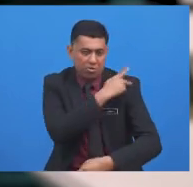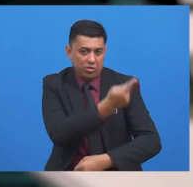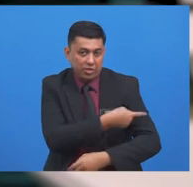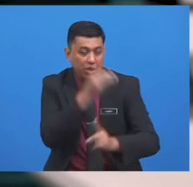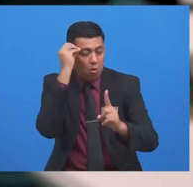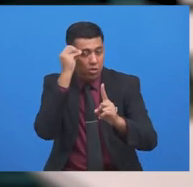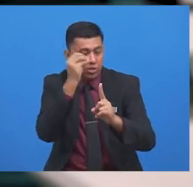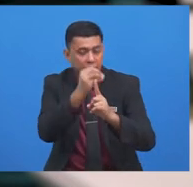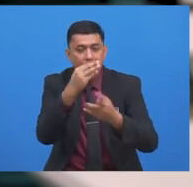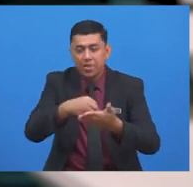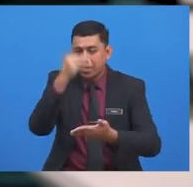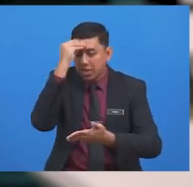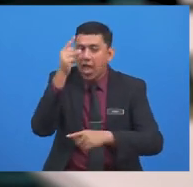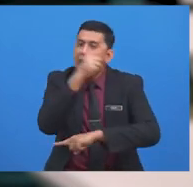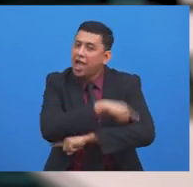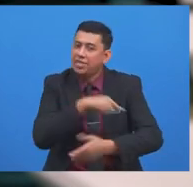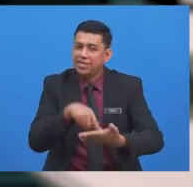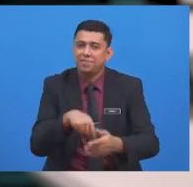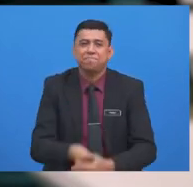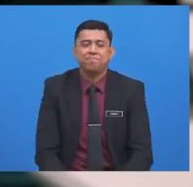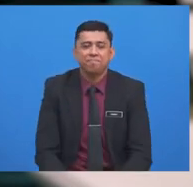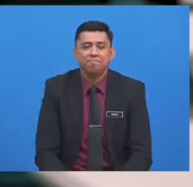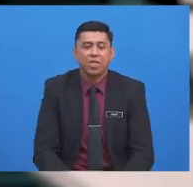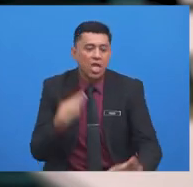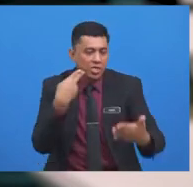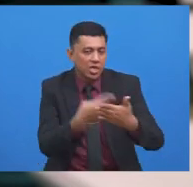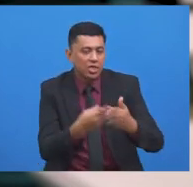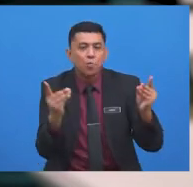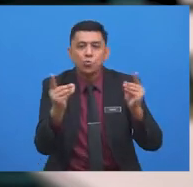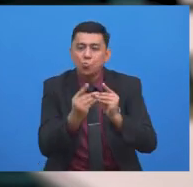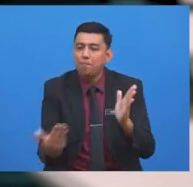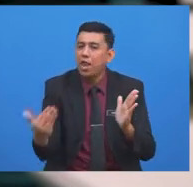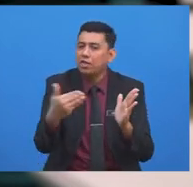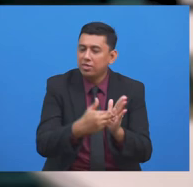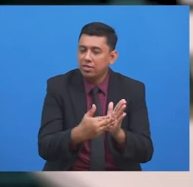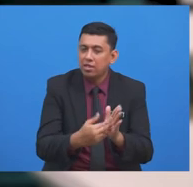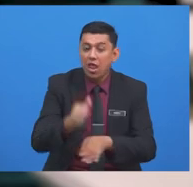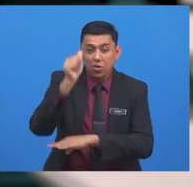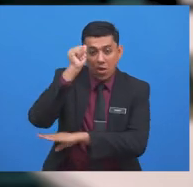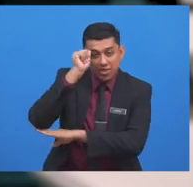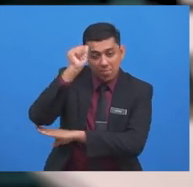menguasai objektif pembelajaran kita pada hari ini. Sehingga kita berjumpa lagi.